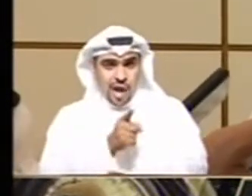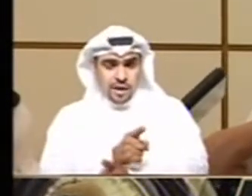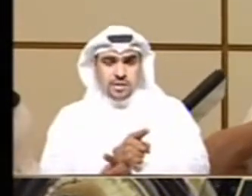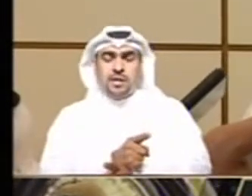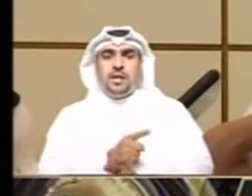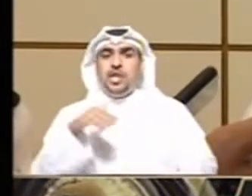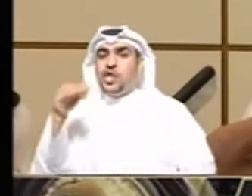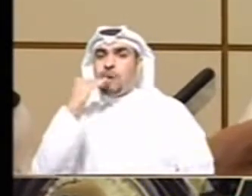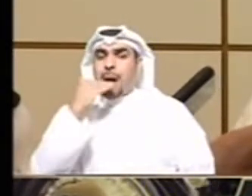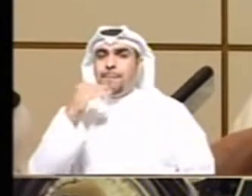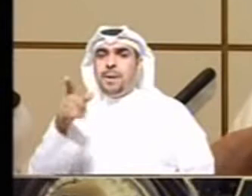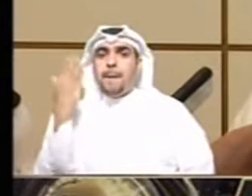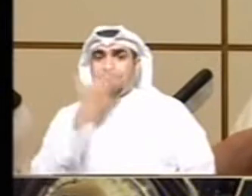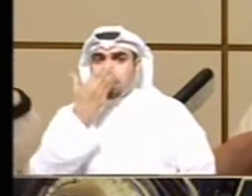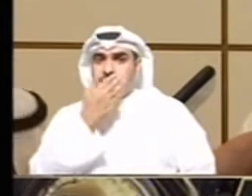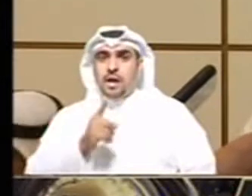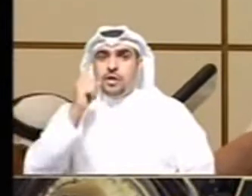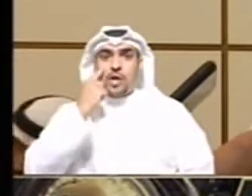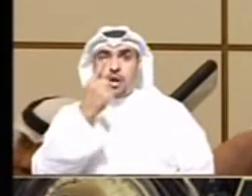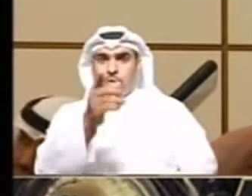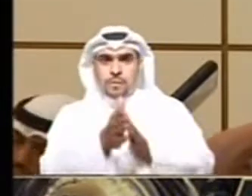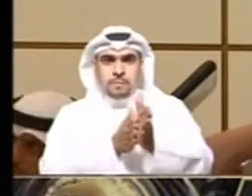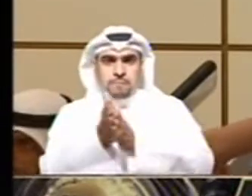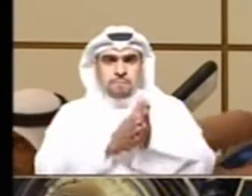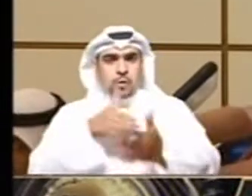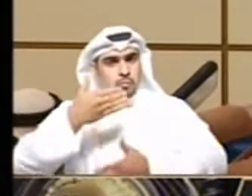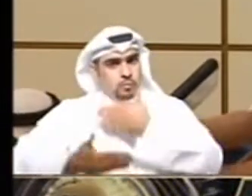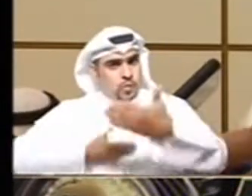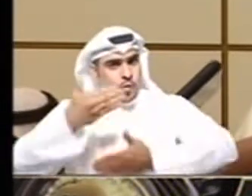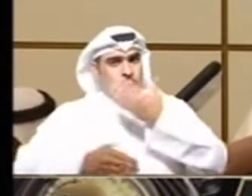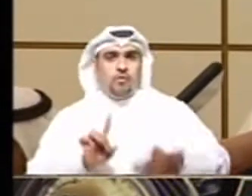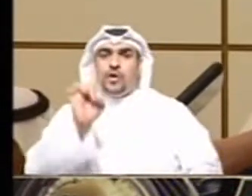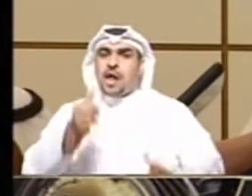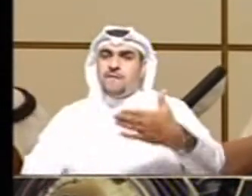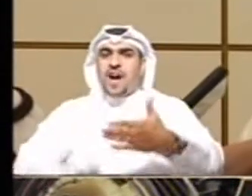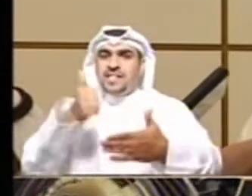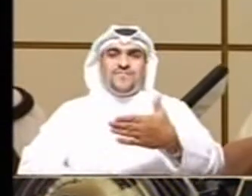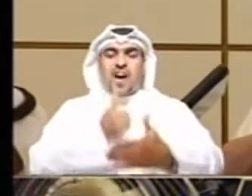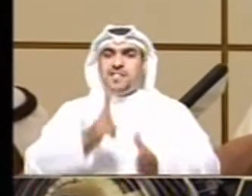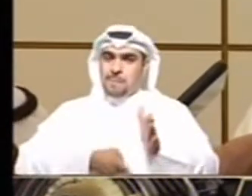القادمة لنحقق هذه الإنجازات تلو الإنجازات، لأن إحنا دائما